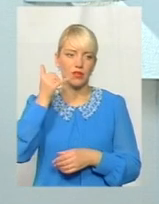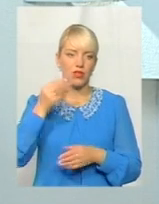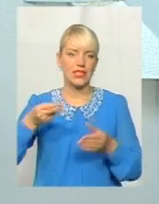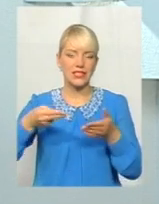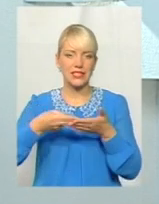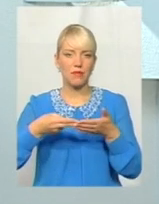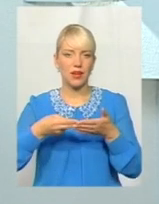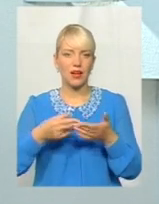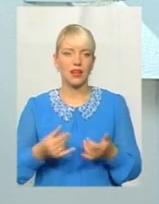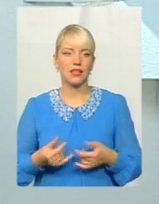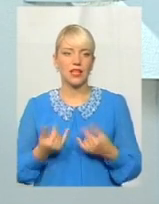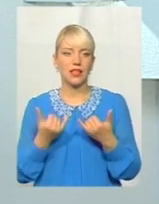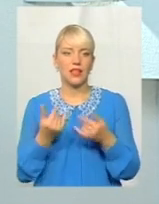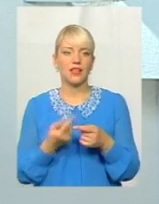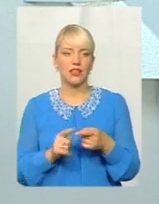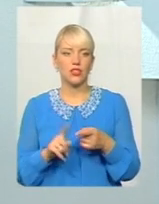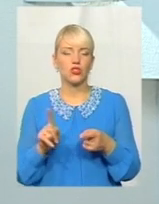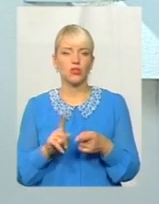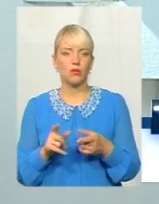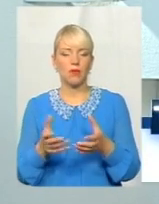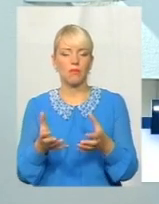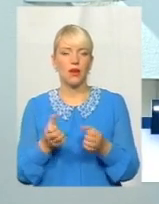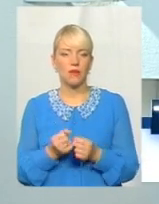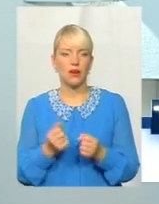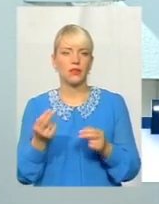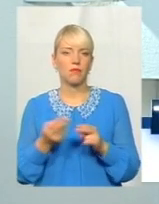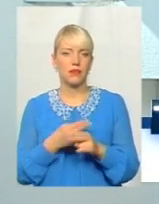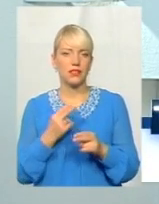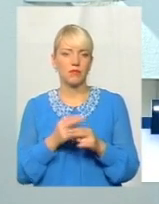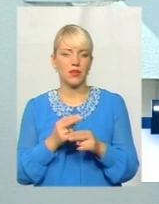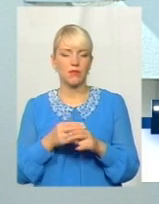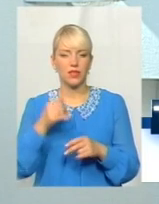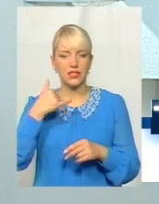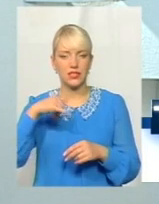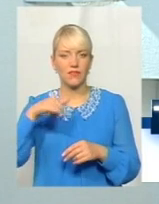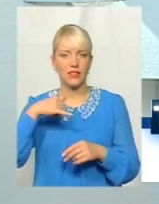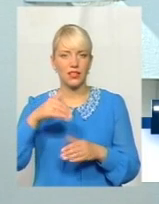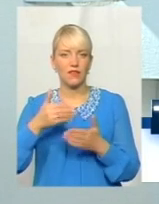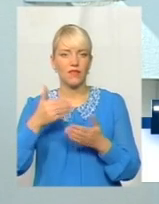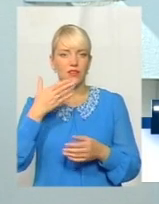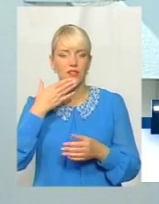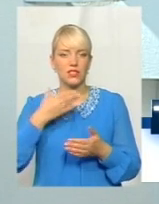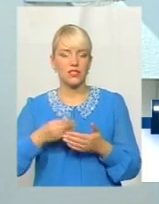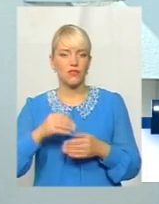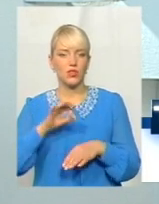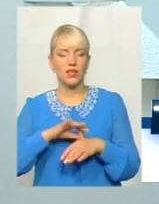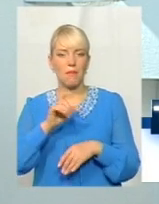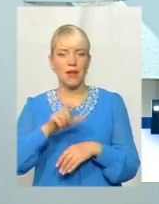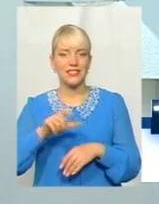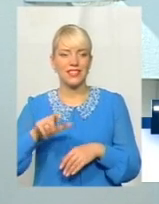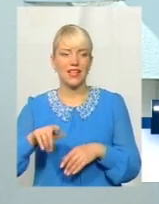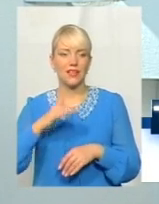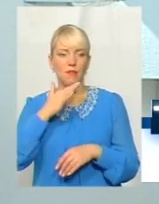них для того, щоб приймати безперебійно дзвінки від своїх пацієнтів. Дуже багато